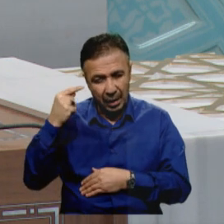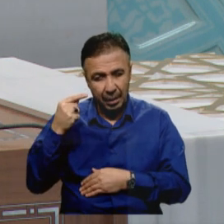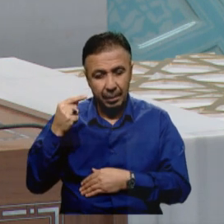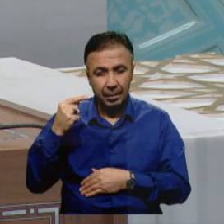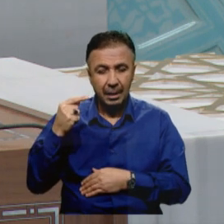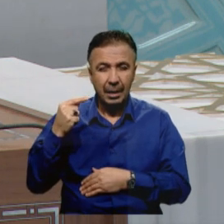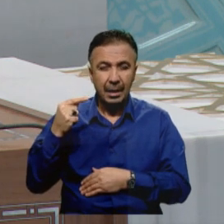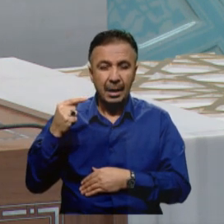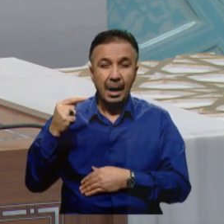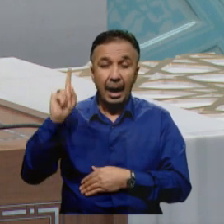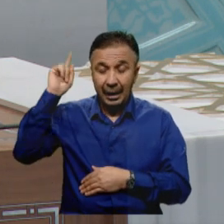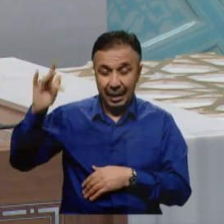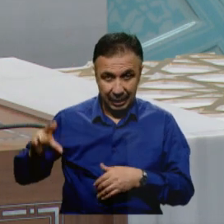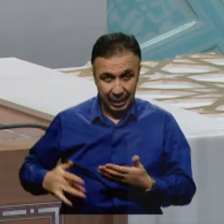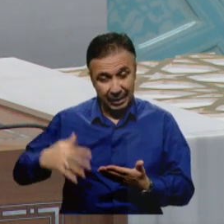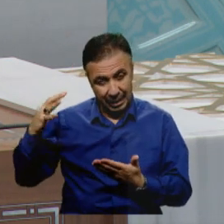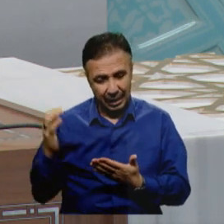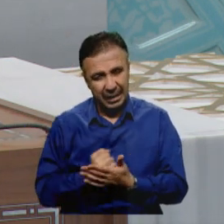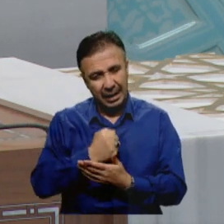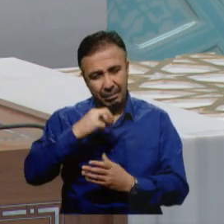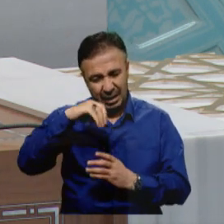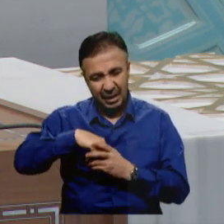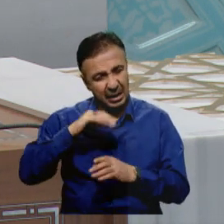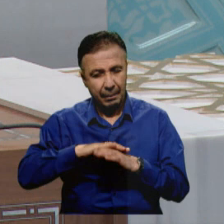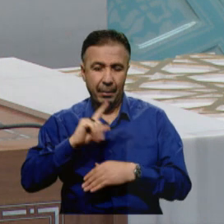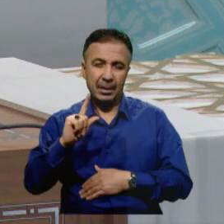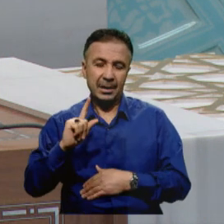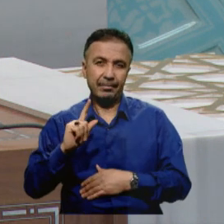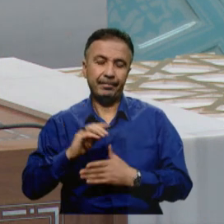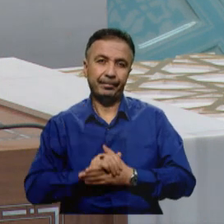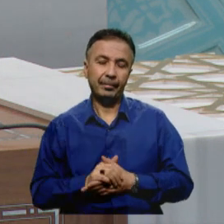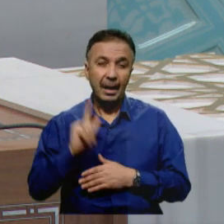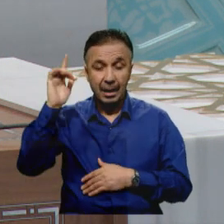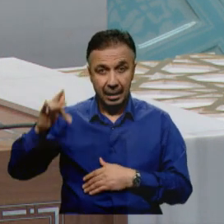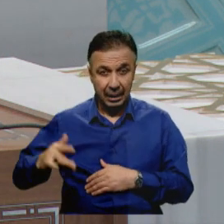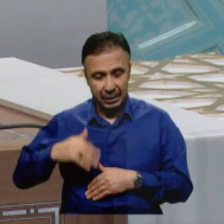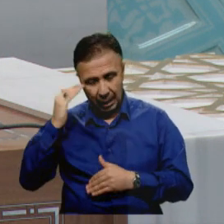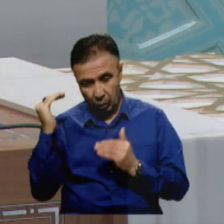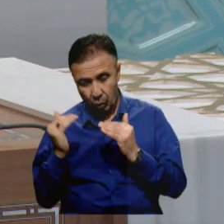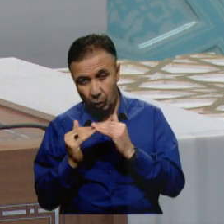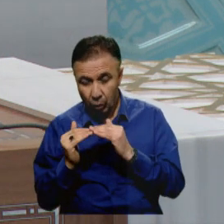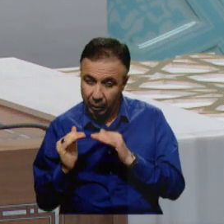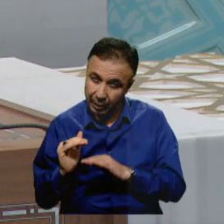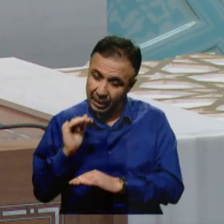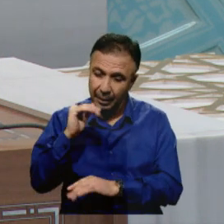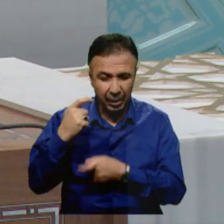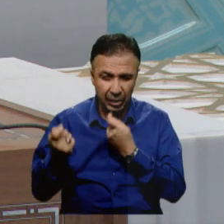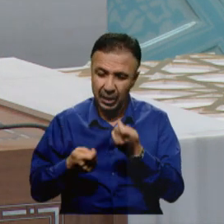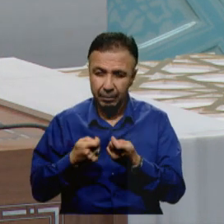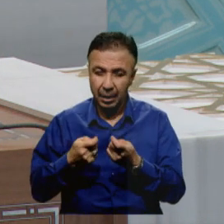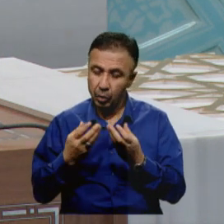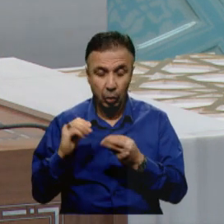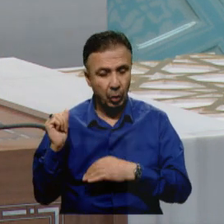Allah rızasına ayarlı olması, Allah rızası eksenli olması son derece önemli.